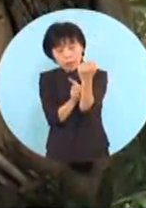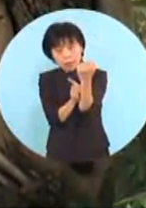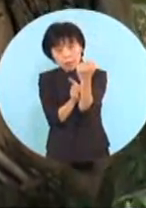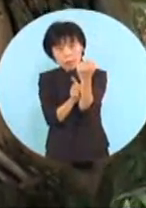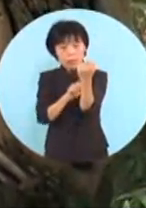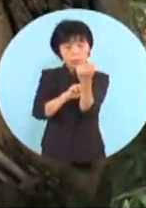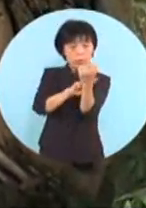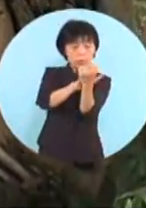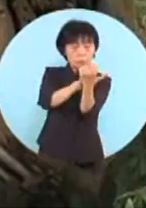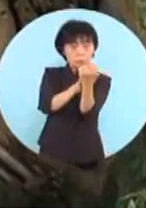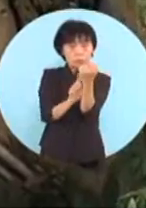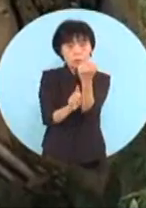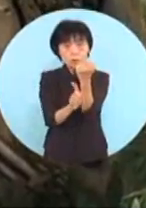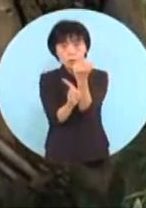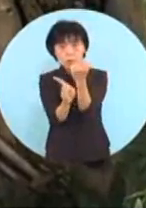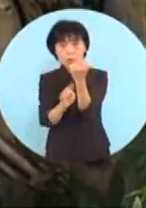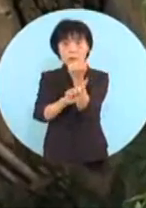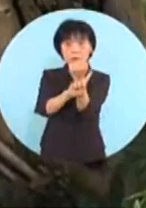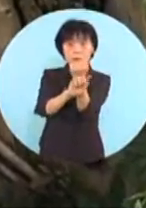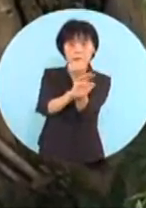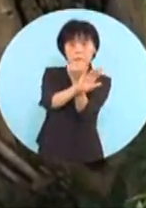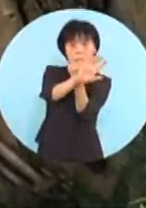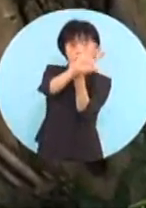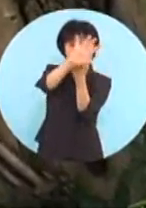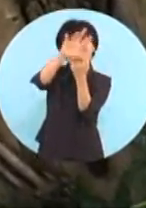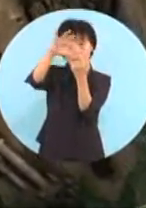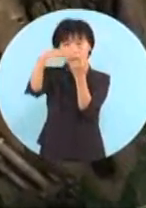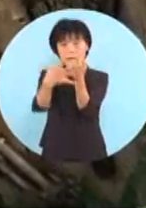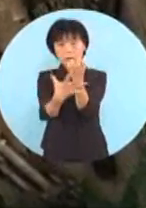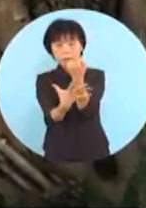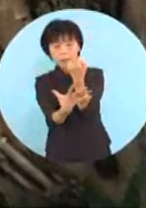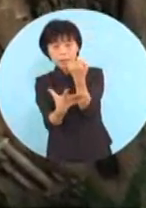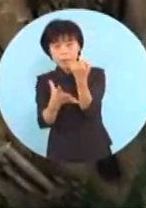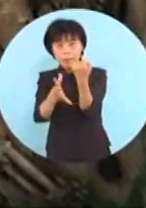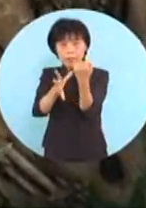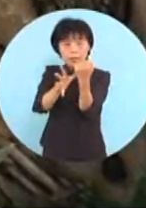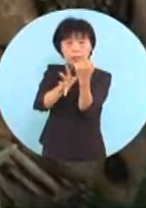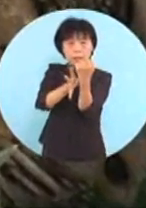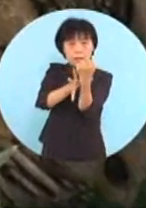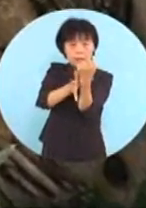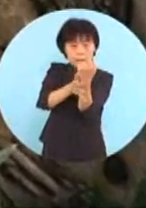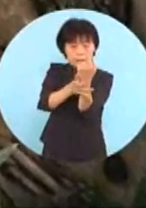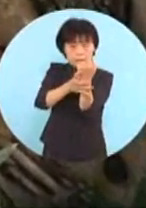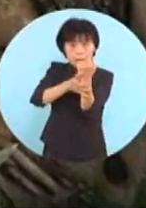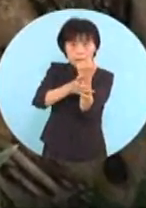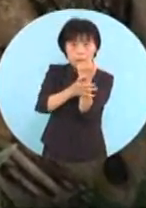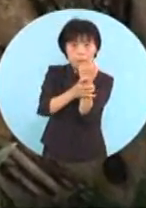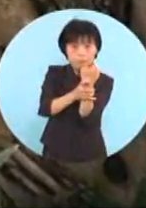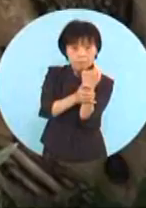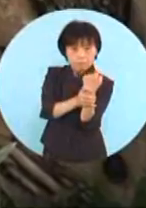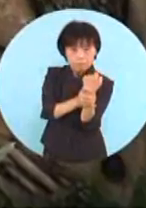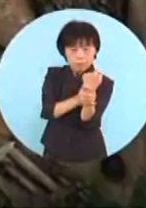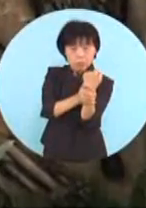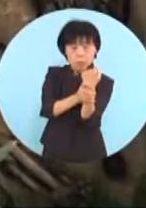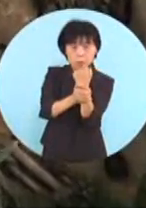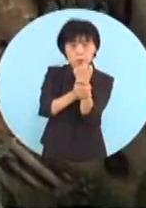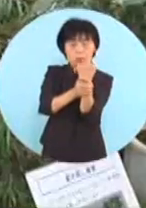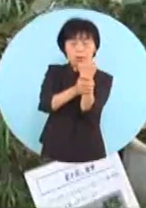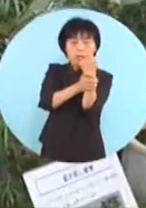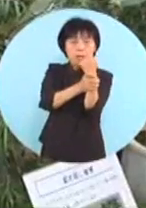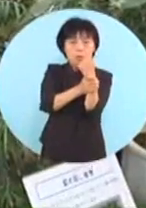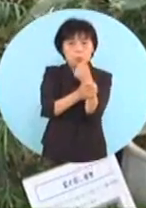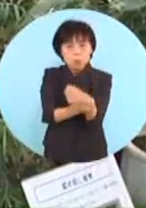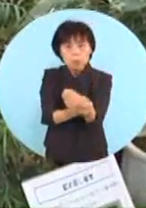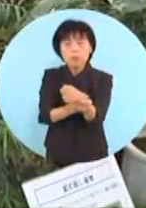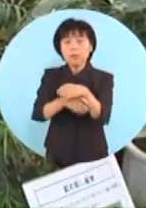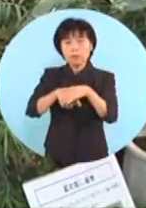がこの木の上に糞を落とします。そうするとその種から発芽して、やがてこんな